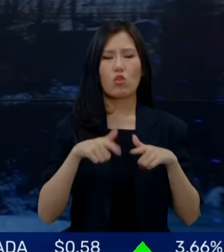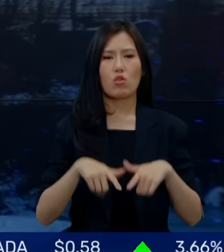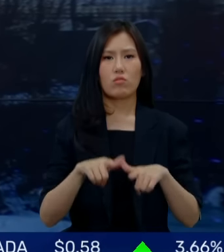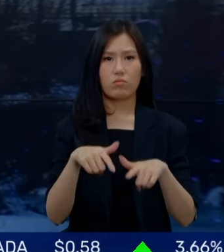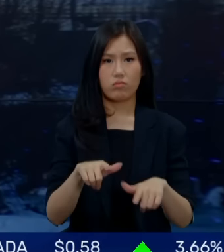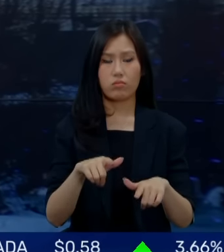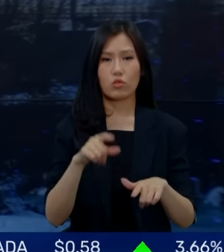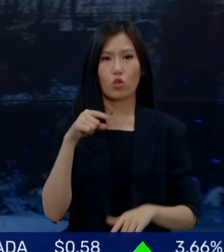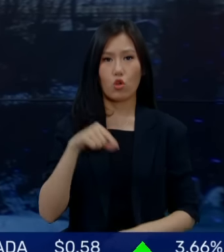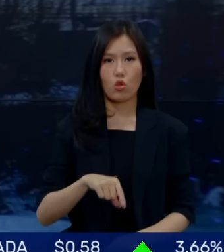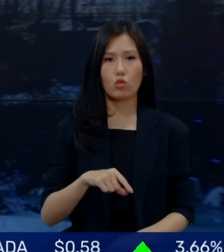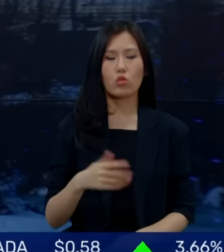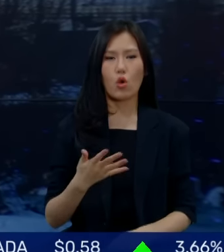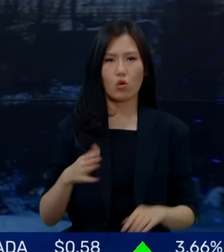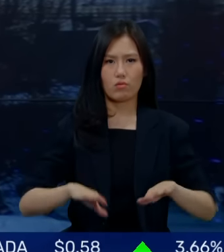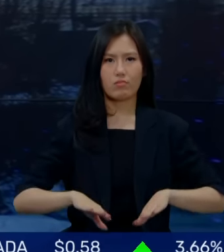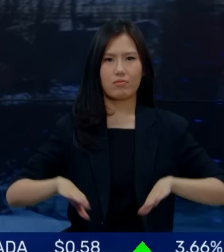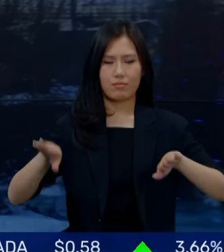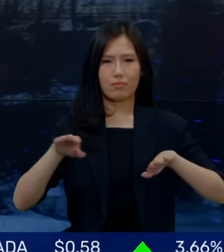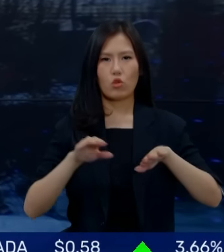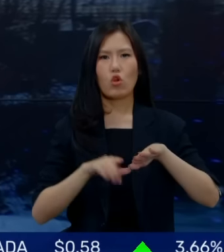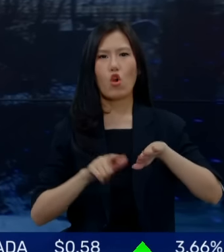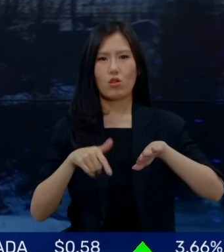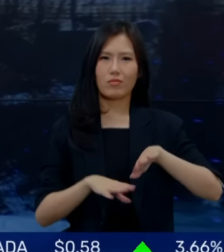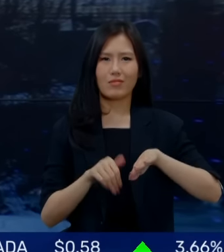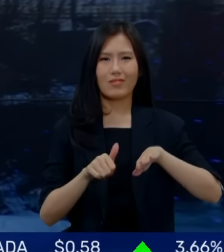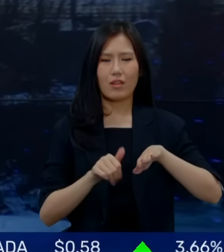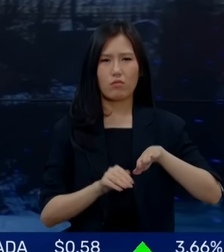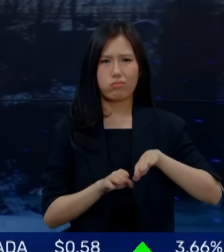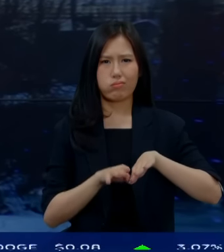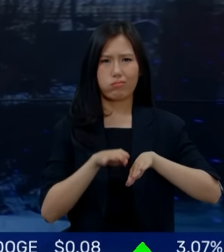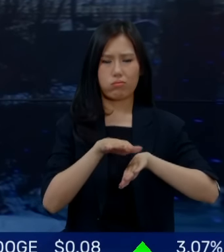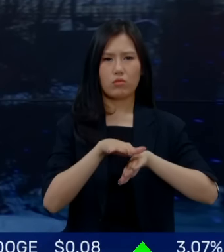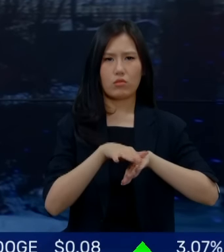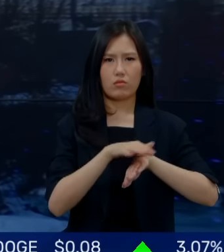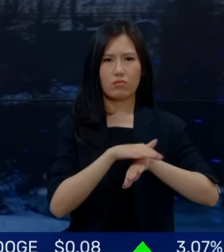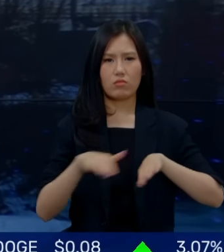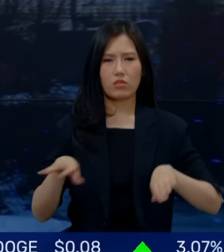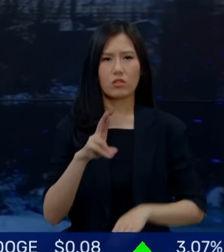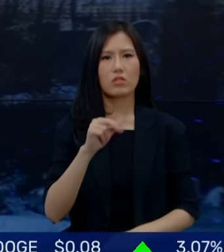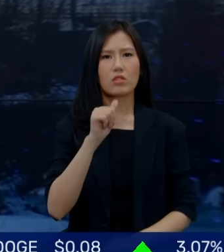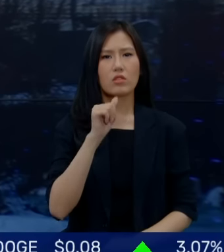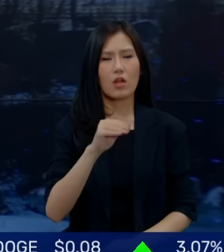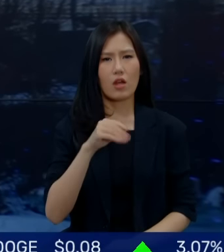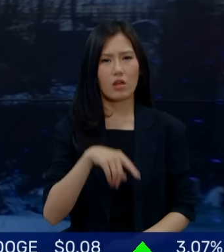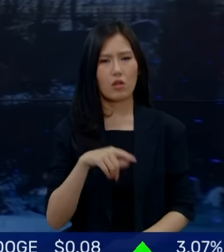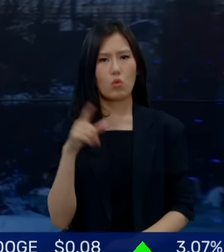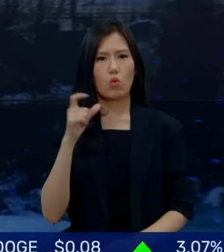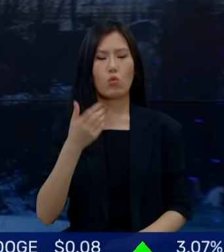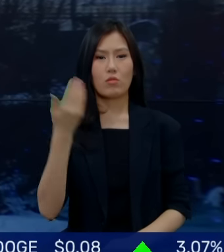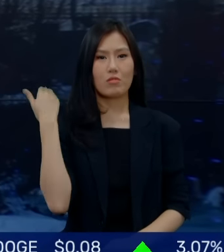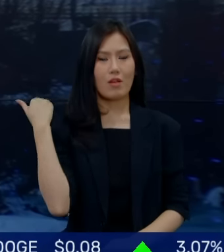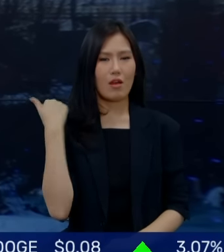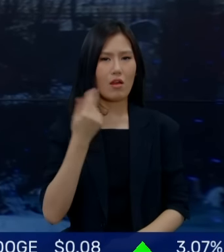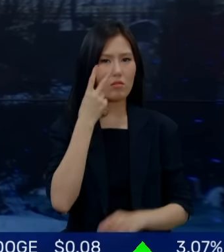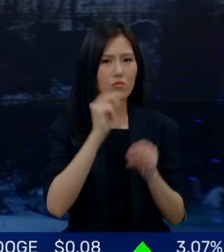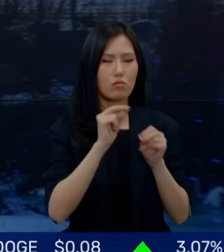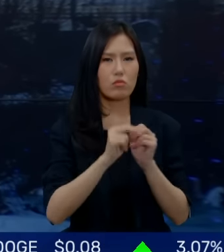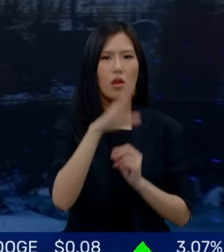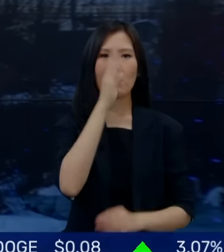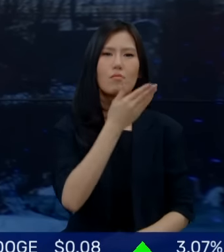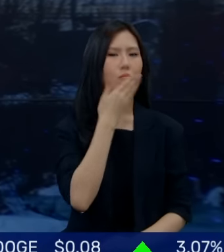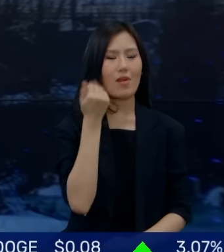мөс далангийн ирмэг хүртлээр тулчсан байгаа. Одоогоос 2 сарын өмнө Сэлбголд үүссэн халиаг аюултай үзэгдэл тооцохгүй гэж байсан ч өнөөдөр хамгийн